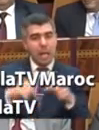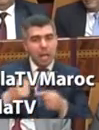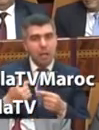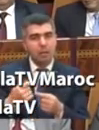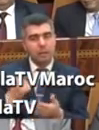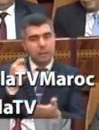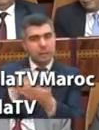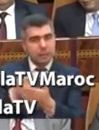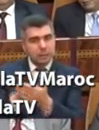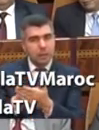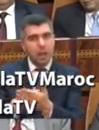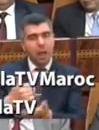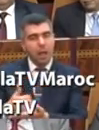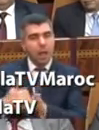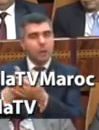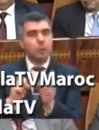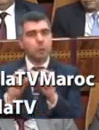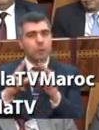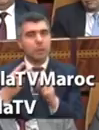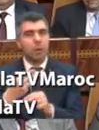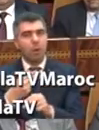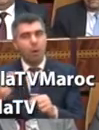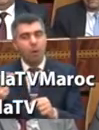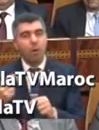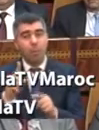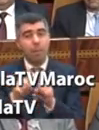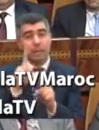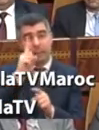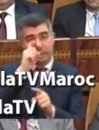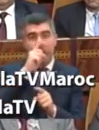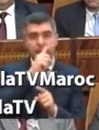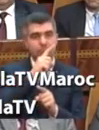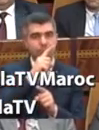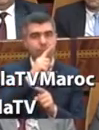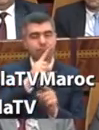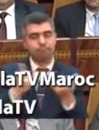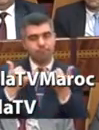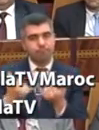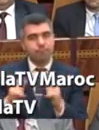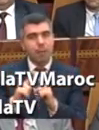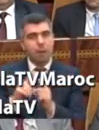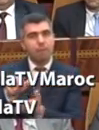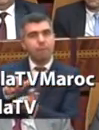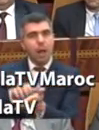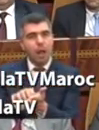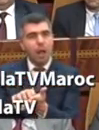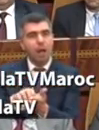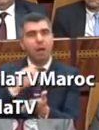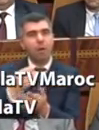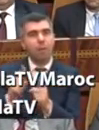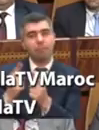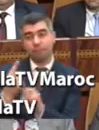كاينش، وكنعرفوا انه المساطير يعني ديال التعويض معقده جدا، وان الفلاح الصغير دائما تيكون هو يعني هو